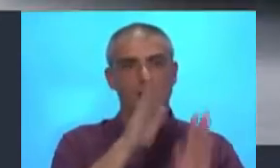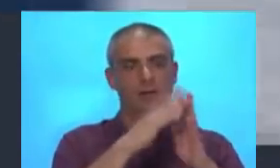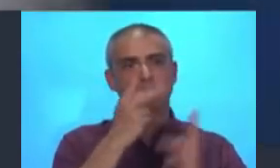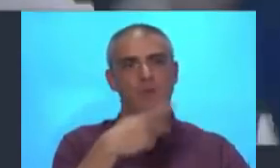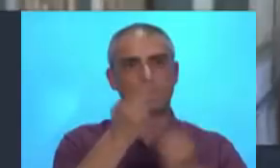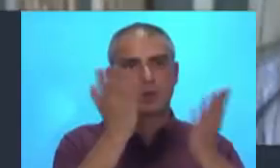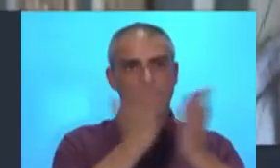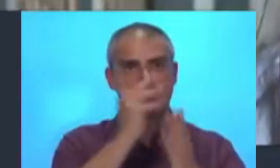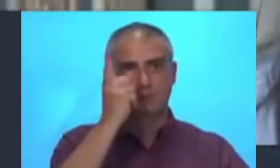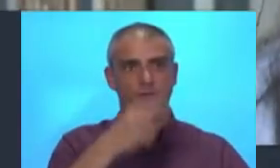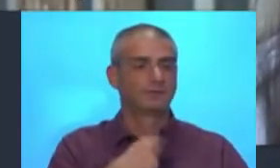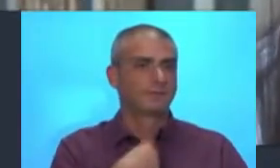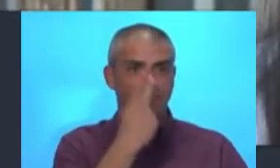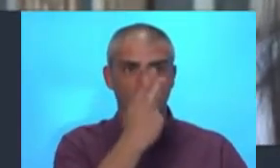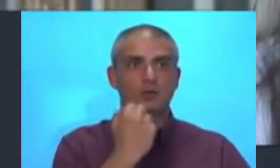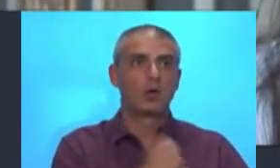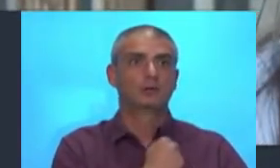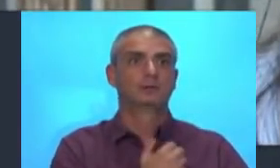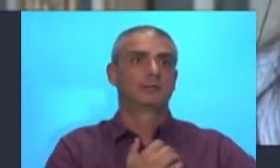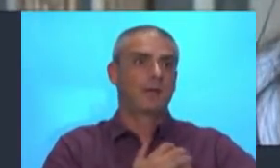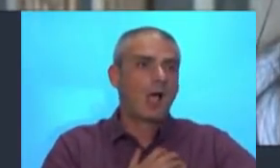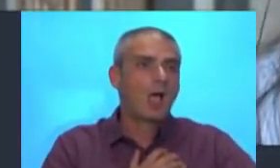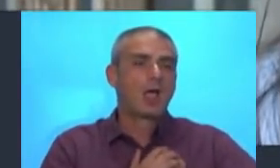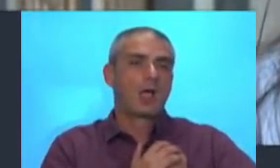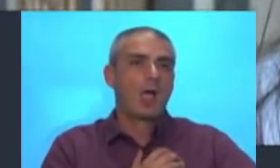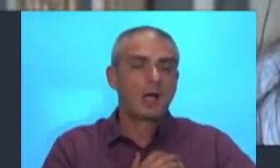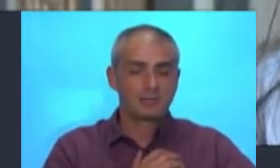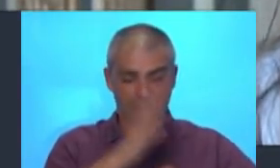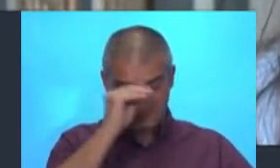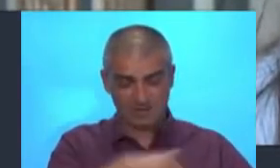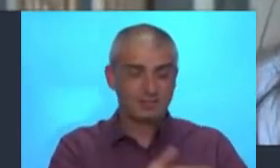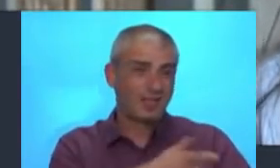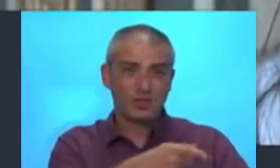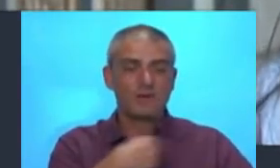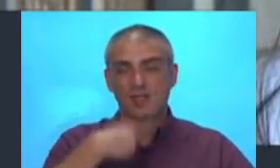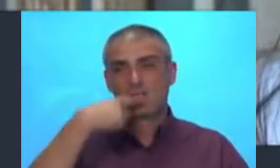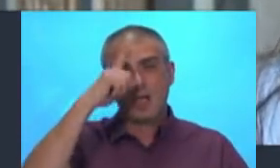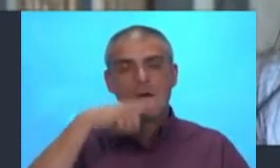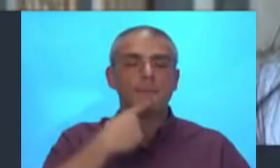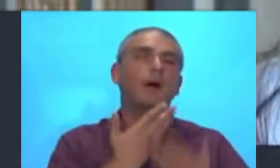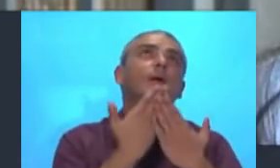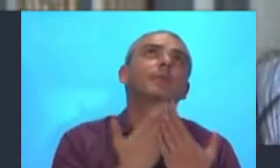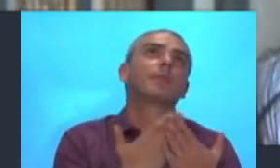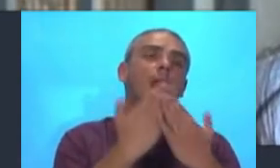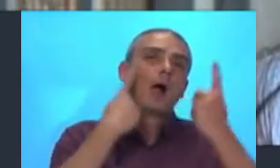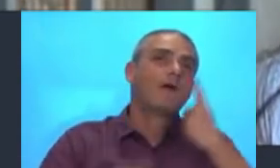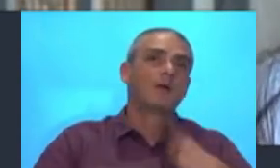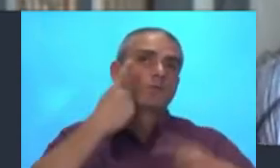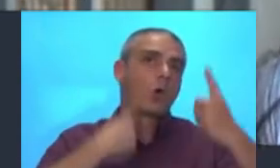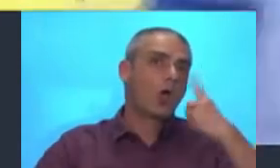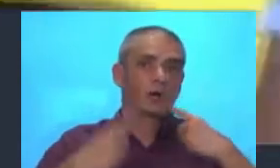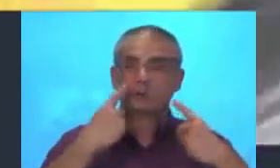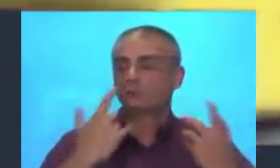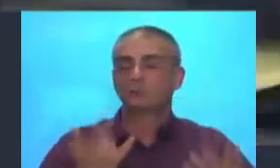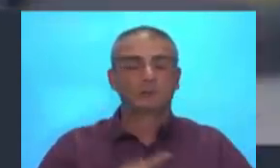סורוקה. ראיתי שעושים אחיה על, על הילד וראיתי את האבא ככה מתפלל, בוכה.